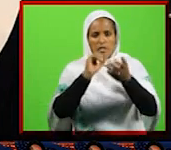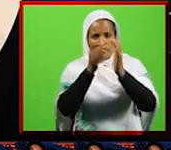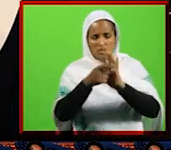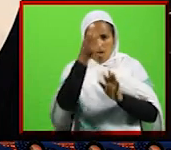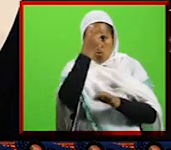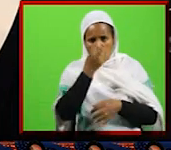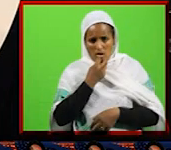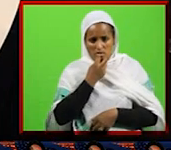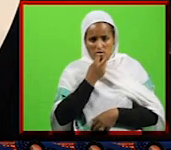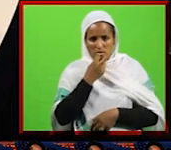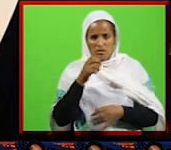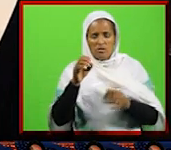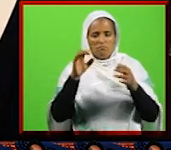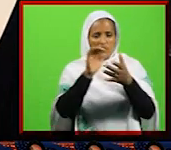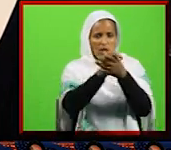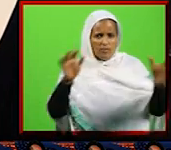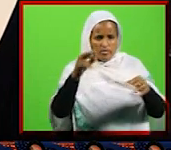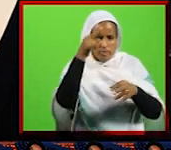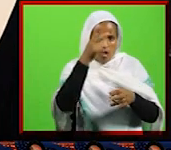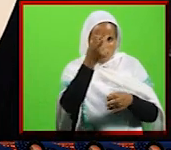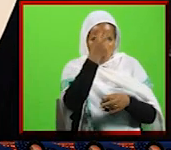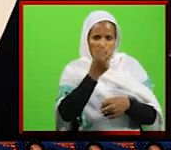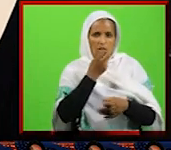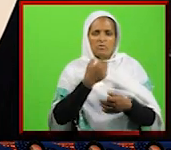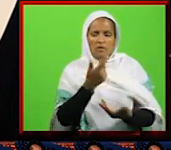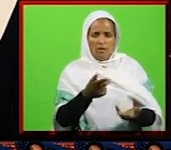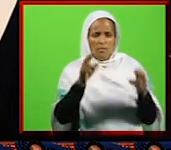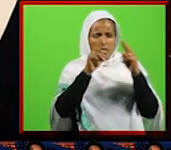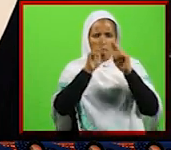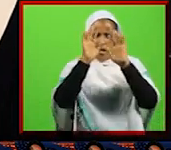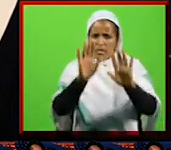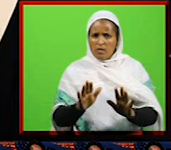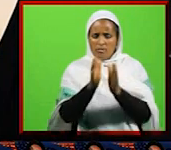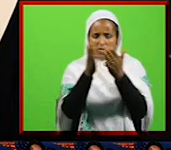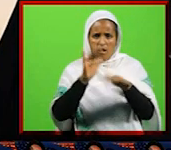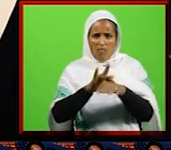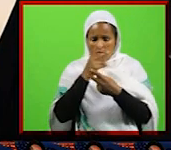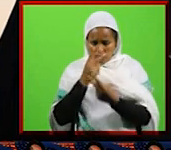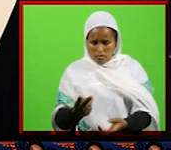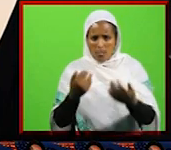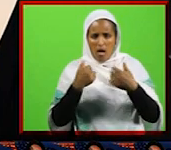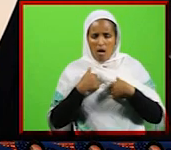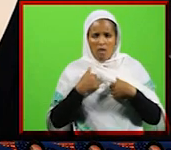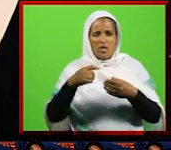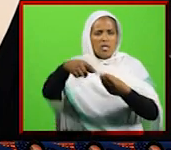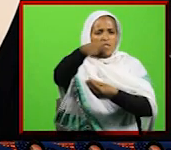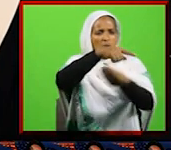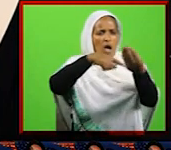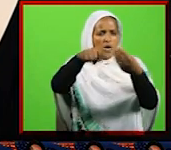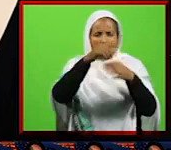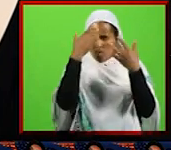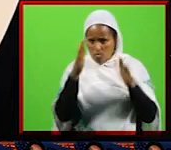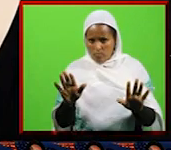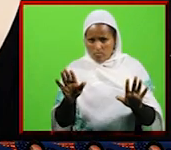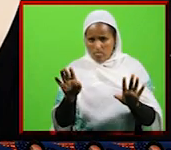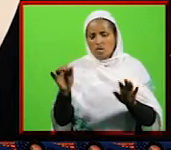ለምሳሌ ወላጆች ለፍች ምክንያት የሚሆኑ አሉ። በጣም የሚገርመው መጽሐፍ ላይ ስናይ እንደ አካባቢው አላውቅም